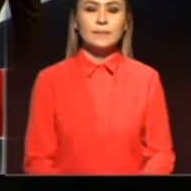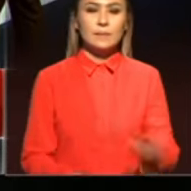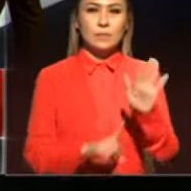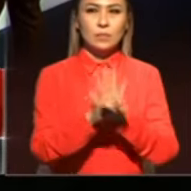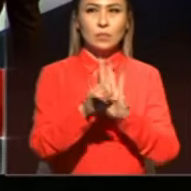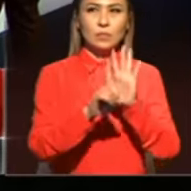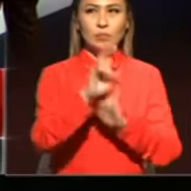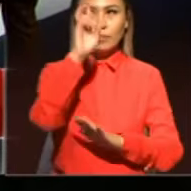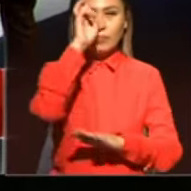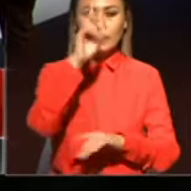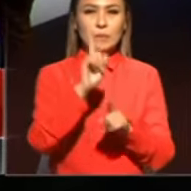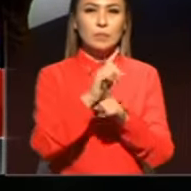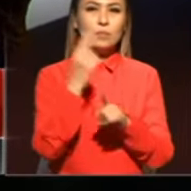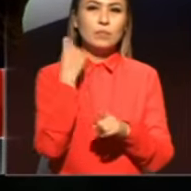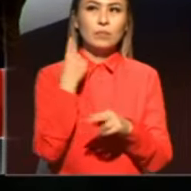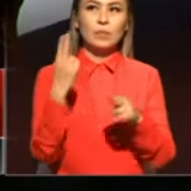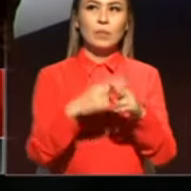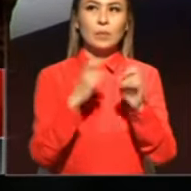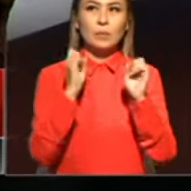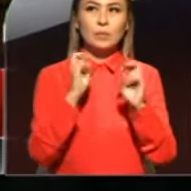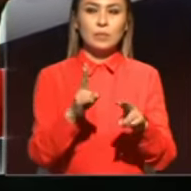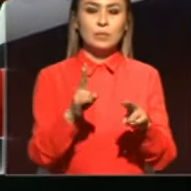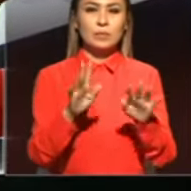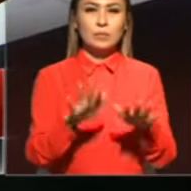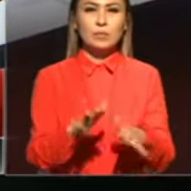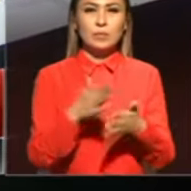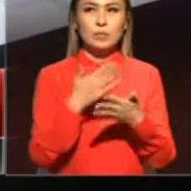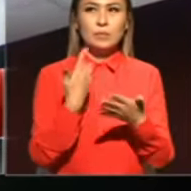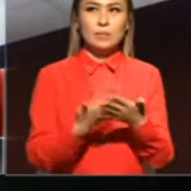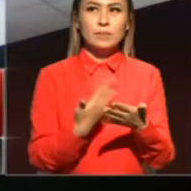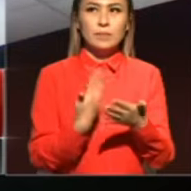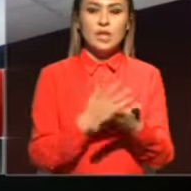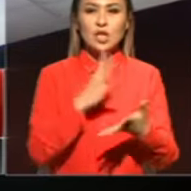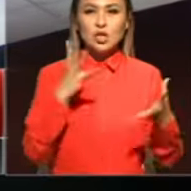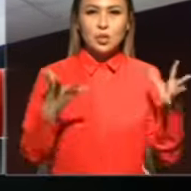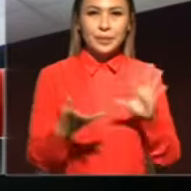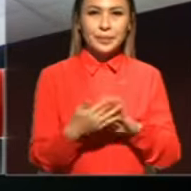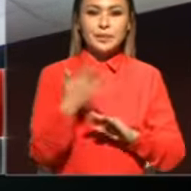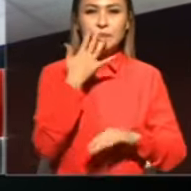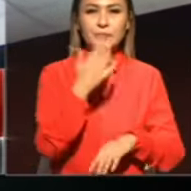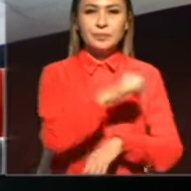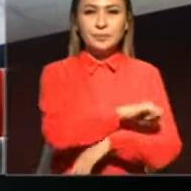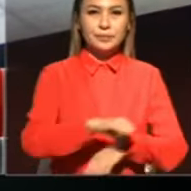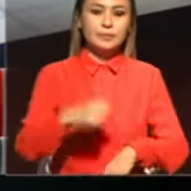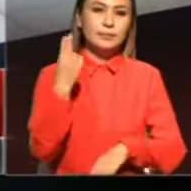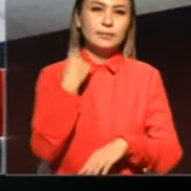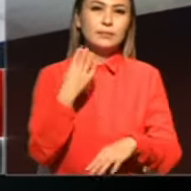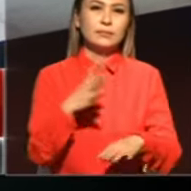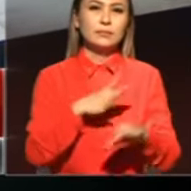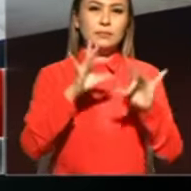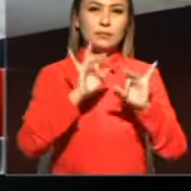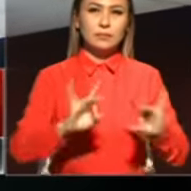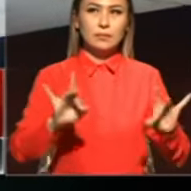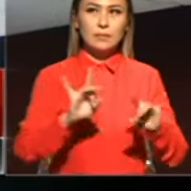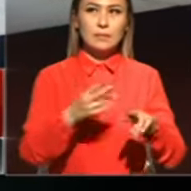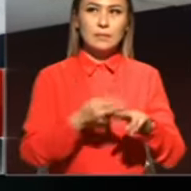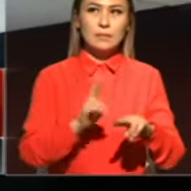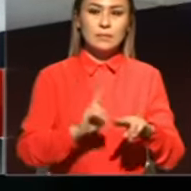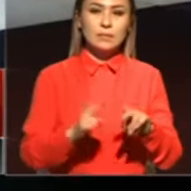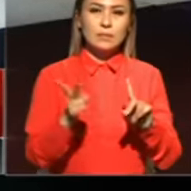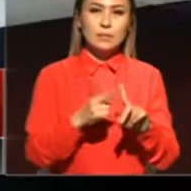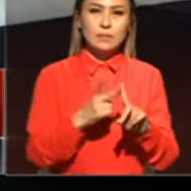қарызы көп емес, бізде қауіпсіз деңгейде. Мәселе жалпы сыртқы қарызда болып тұр, біз соны айттық қой. Бұл бір.